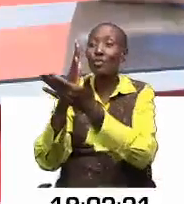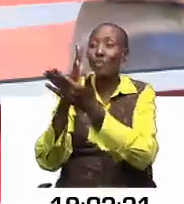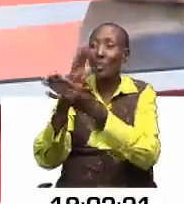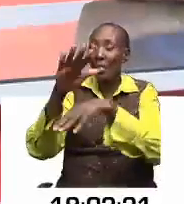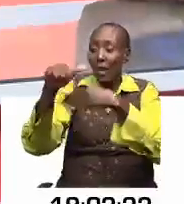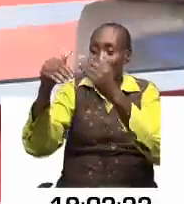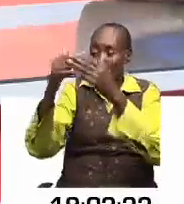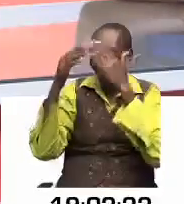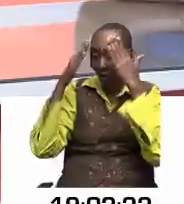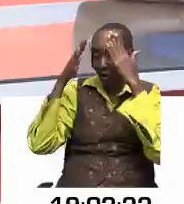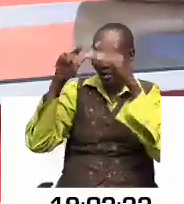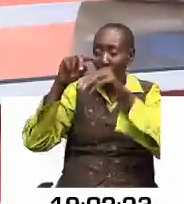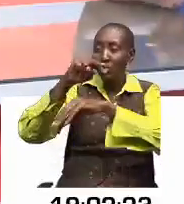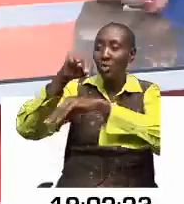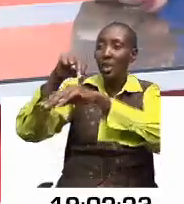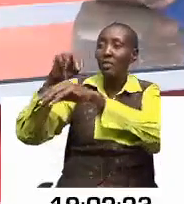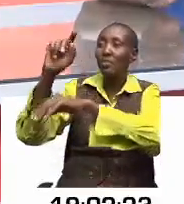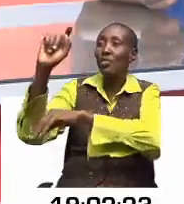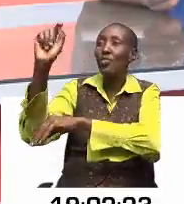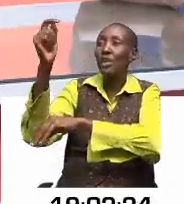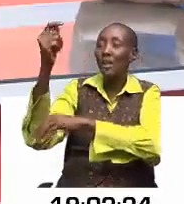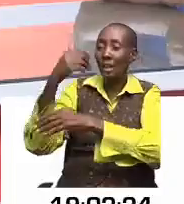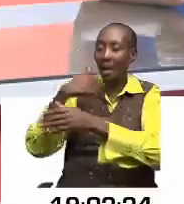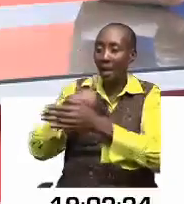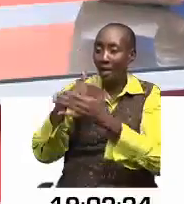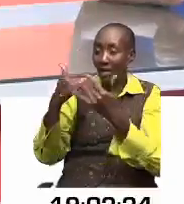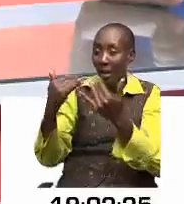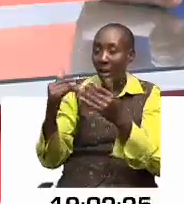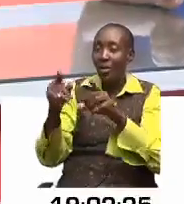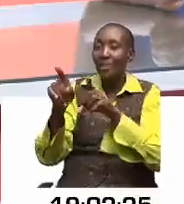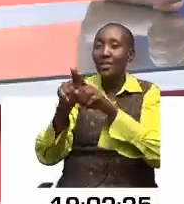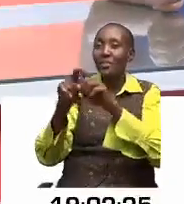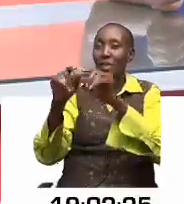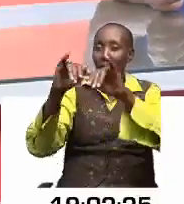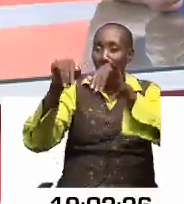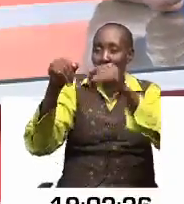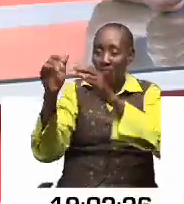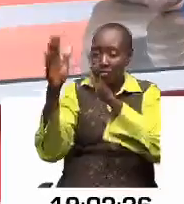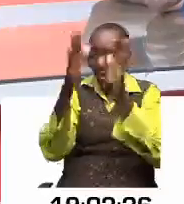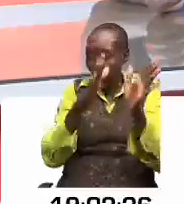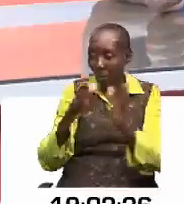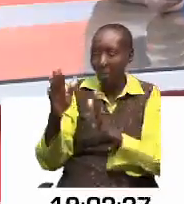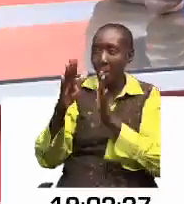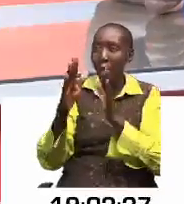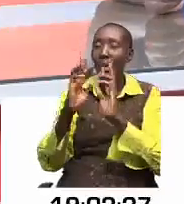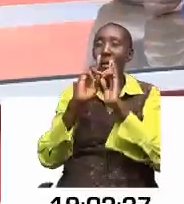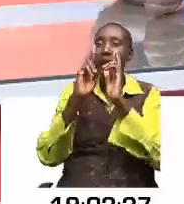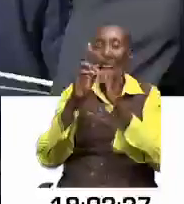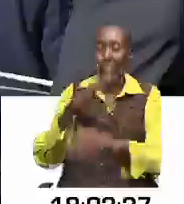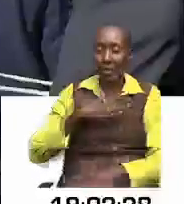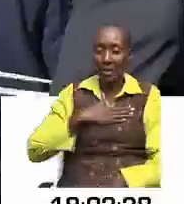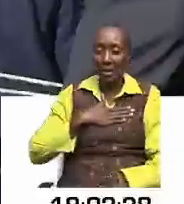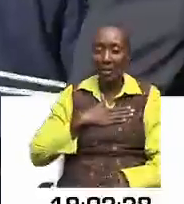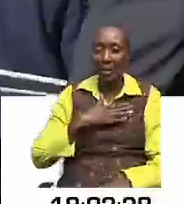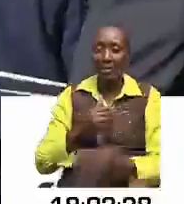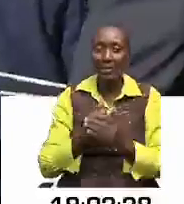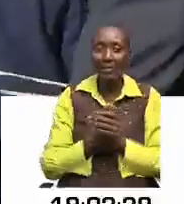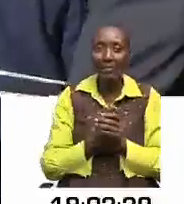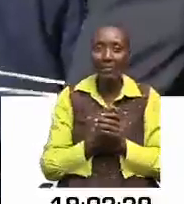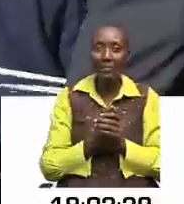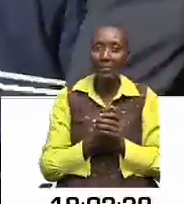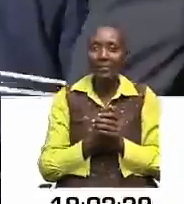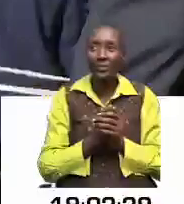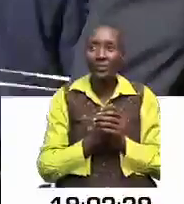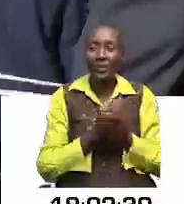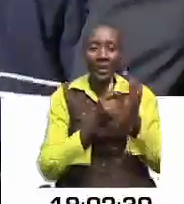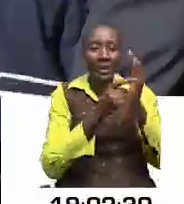mpenzi mtazamaji, taifa la Kenya linashuhudia hii, lakini ni taarifa ambayo imeandaliwa na mwandishi wetu Fiona Kenga. Naam, kwa